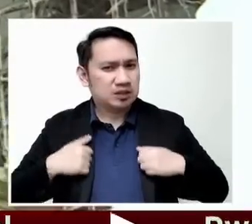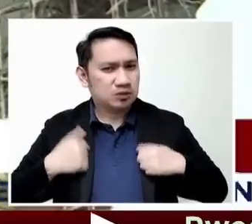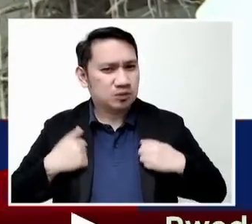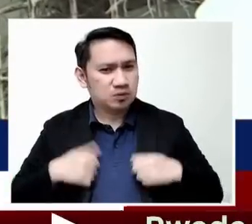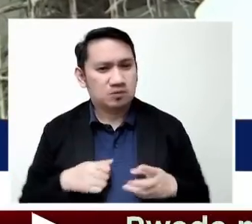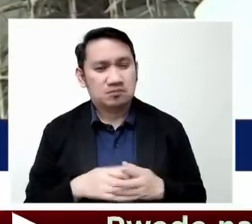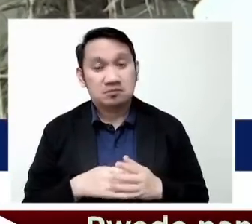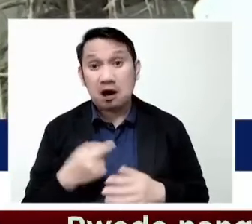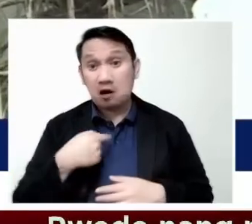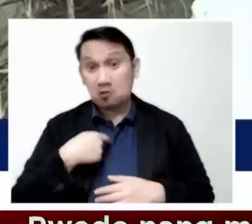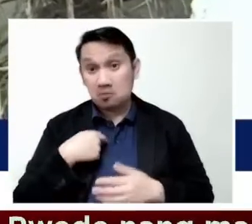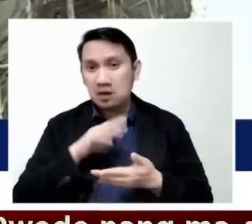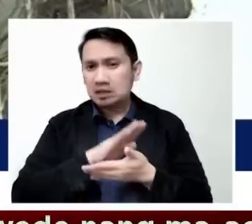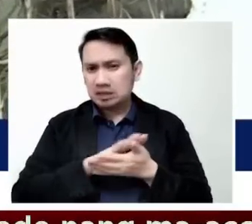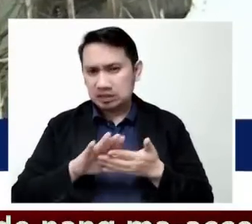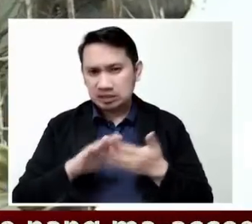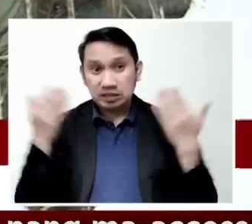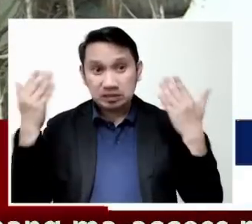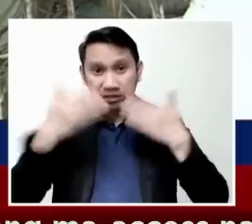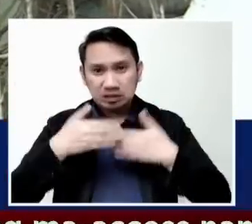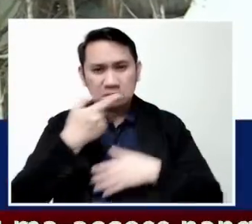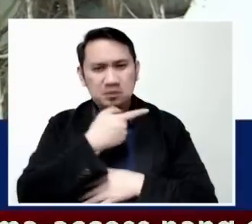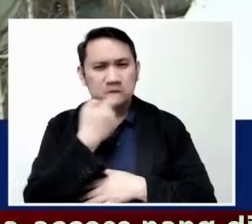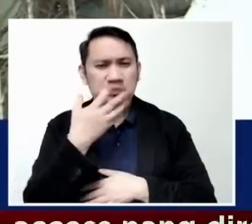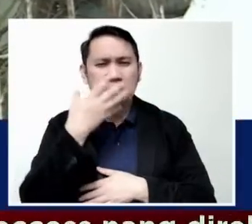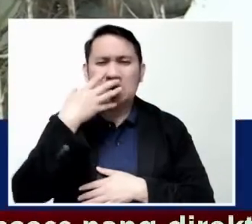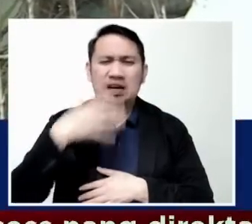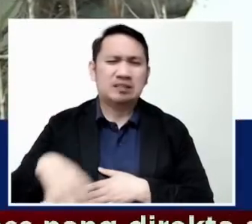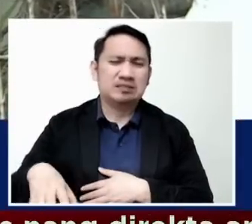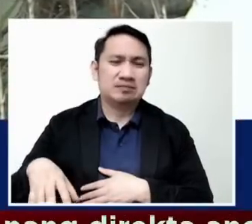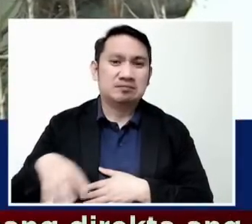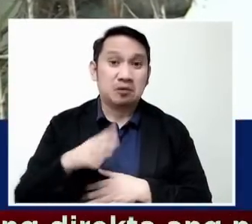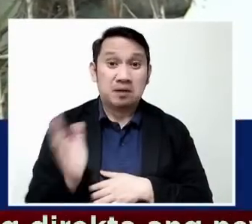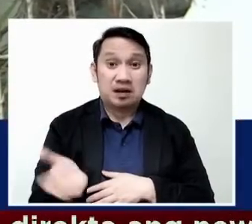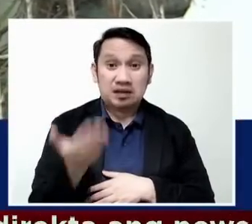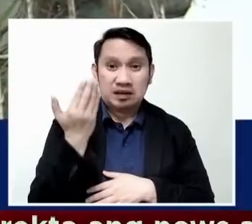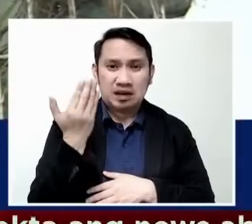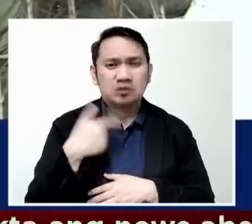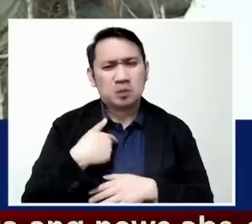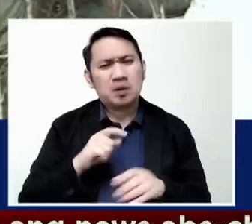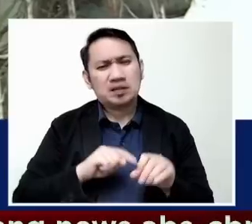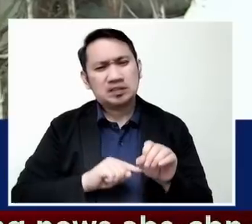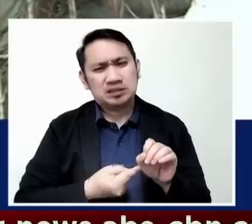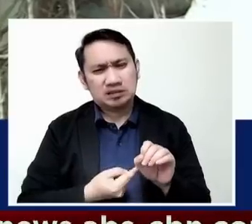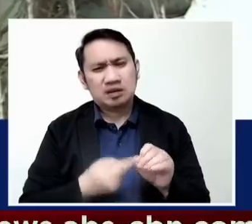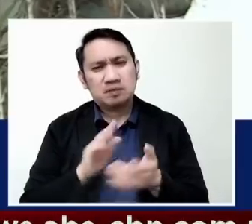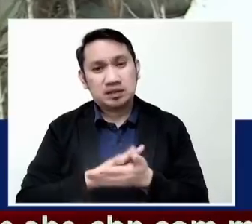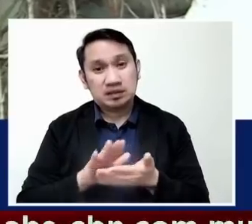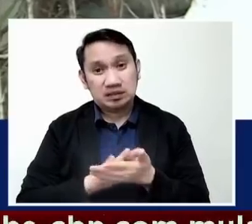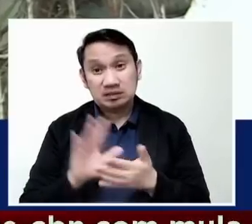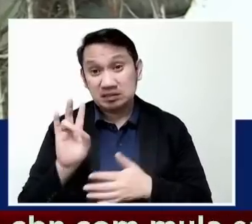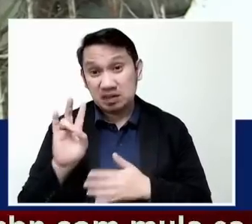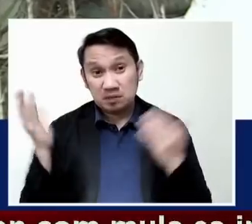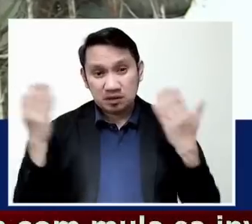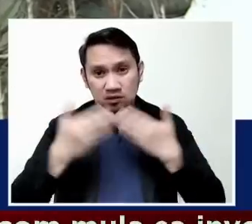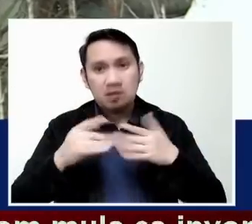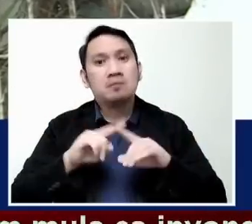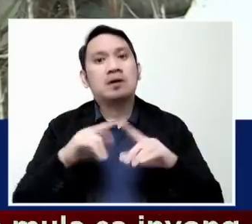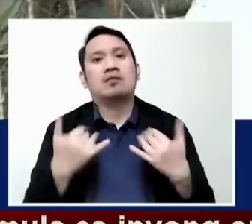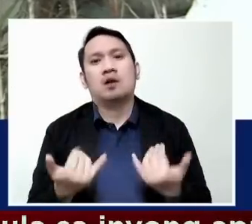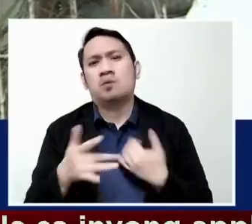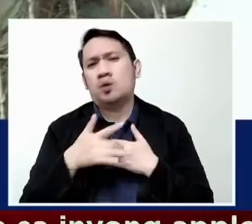gabi kasi mainit, di ba? Mga 7, ganun. Pero ngayon? Eh maaga ako